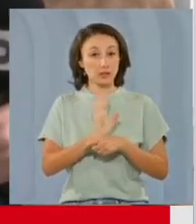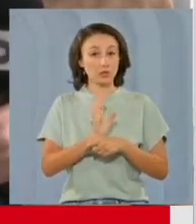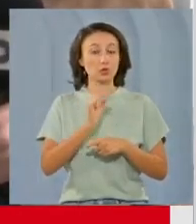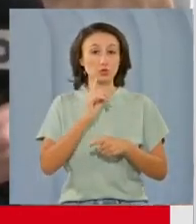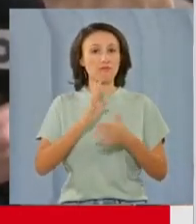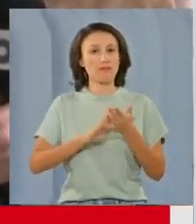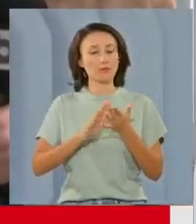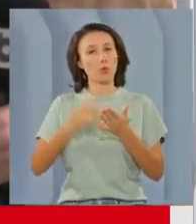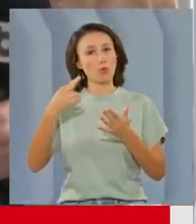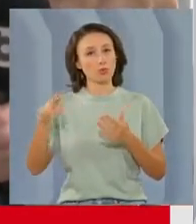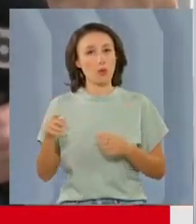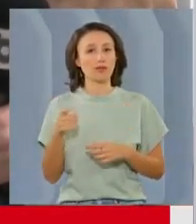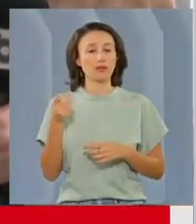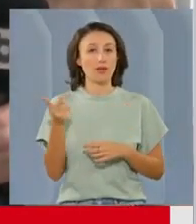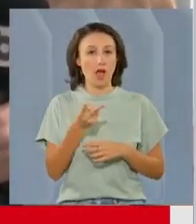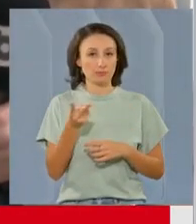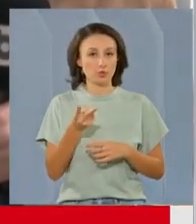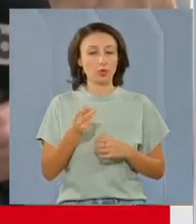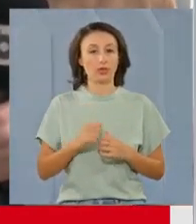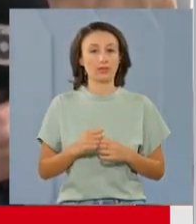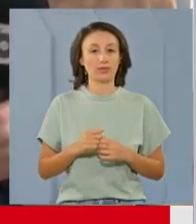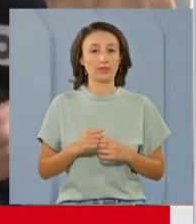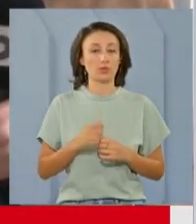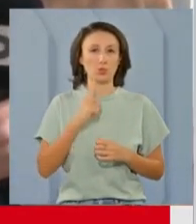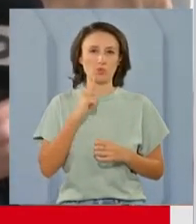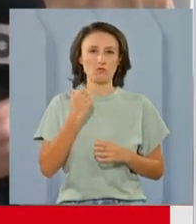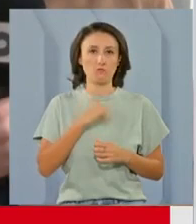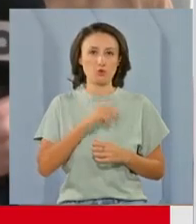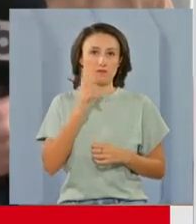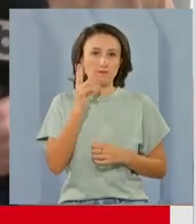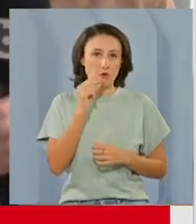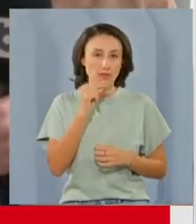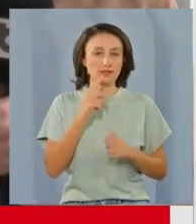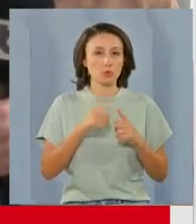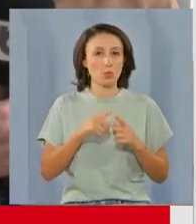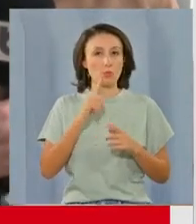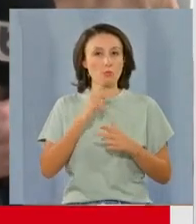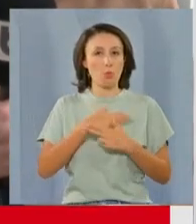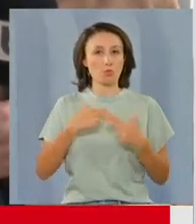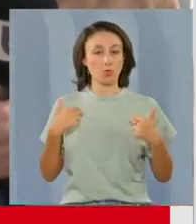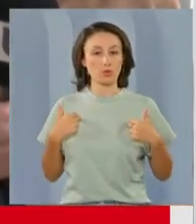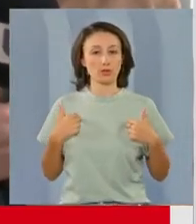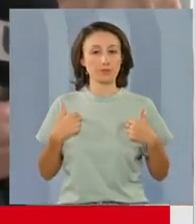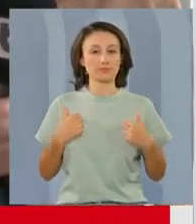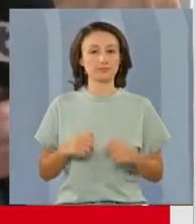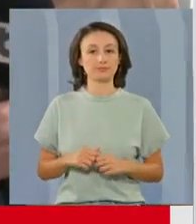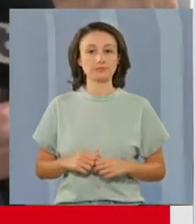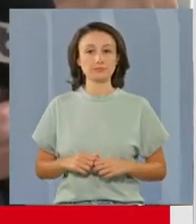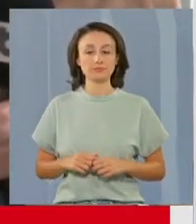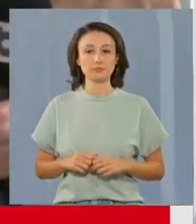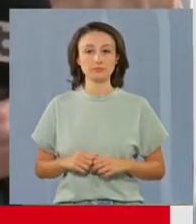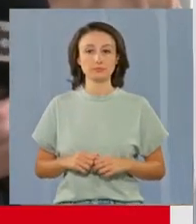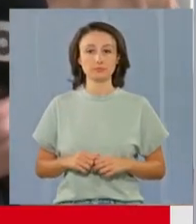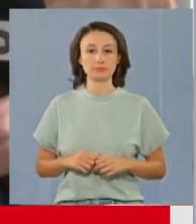că în continuare Ionuț Doldurea și Cosmin Stângă nu doresc să vorbească cu procurorii. Vă reamintesc că